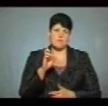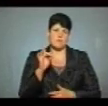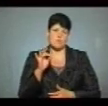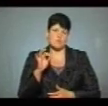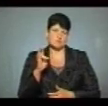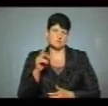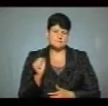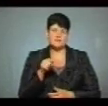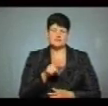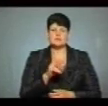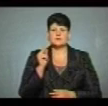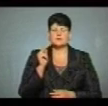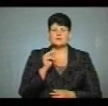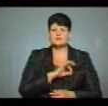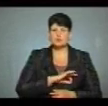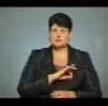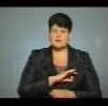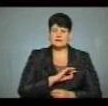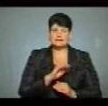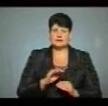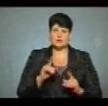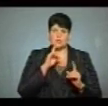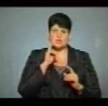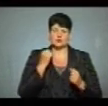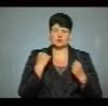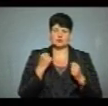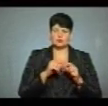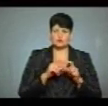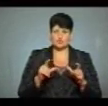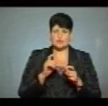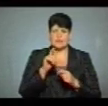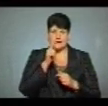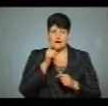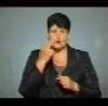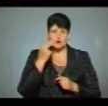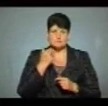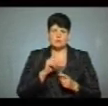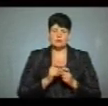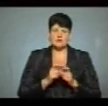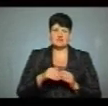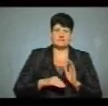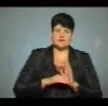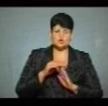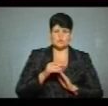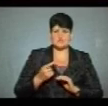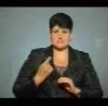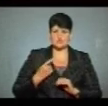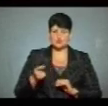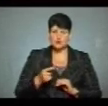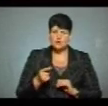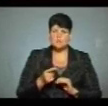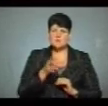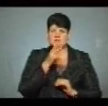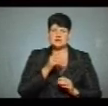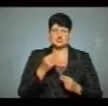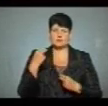Він вихованець Тернопільської дитячо-юнацької спортшколи з греко-римської боротьби і школи вищої спортивної майстерності Тернополя. Під час